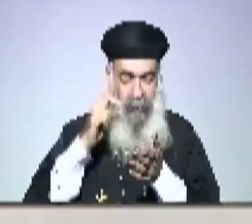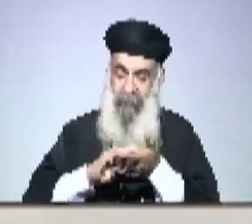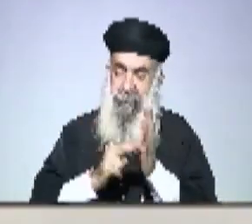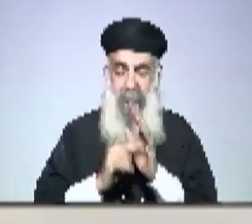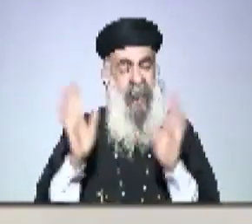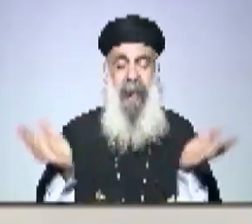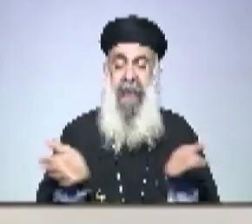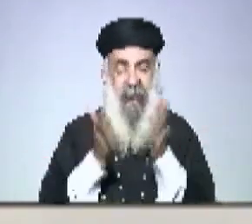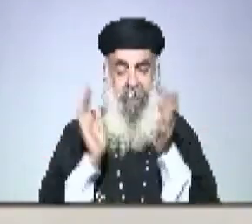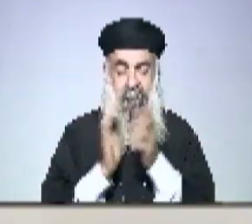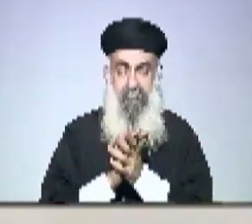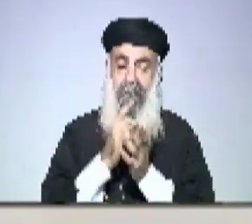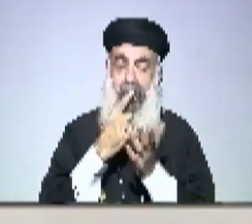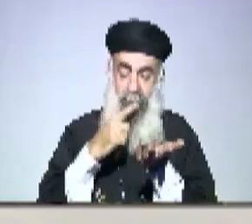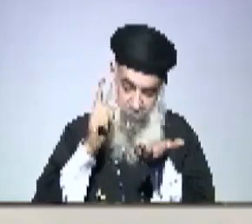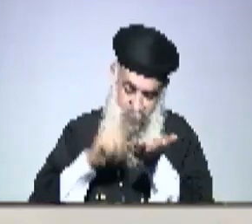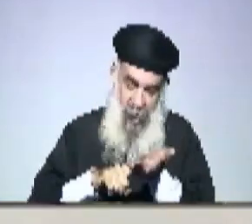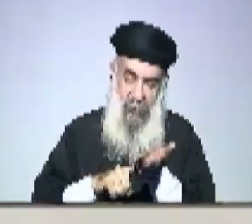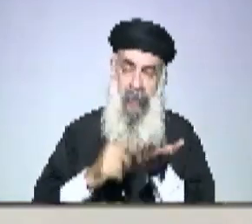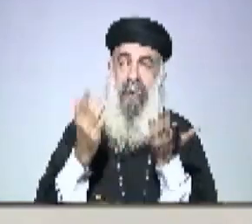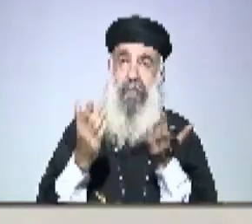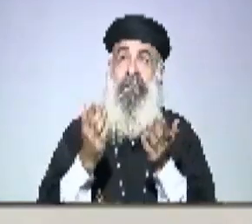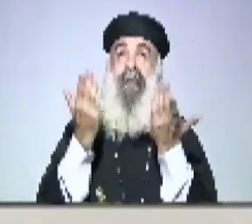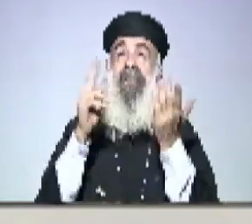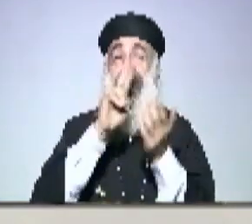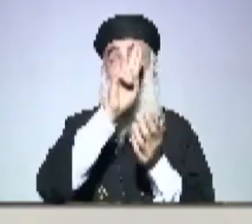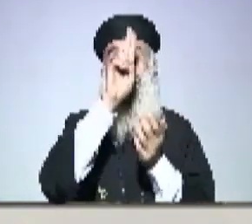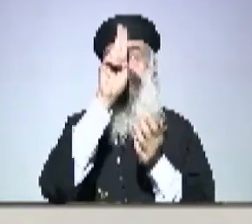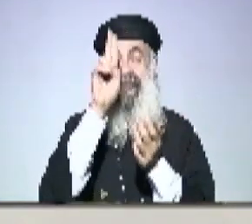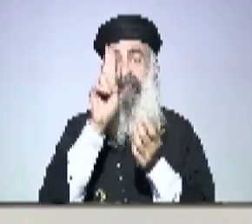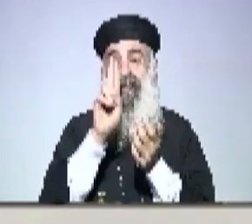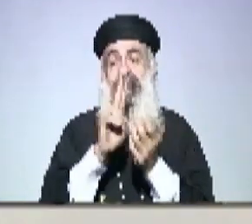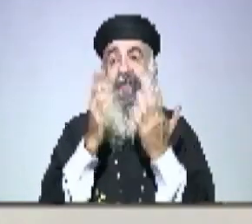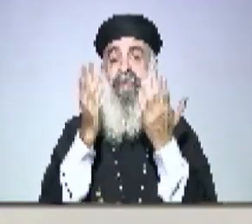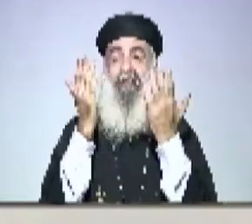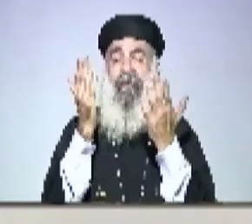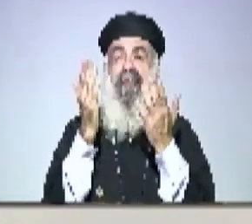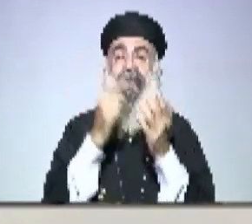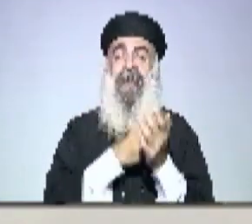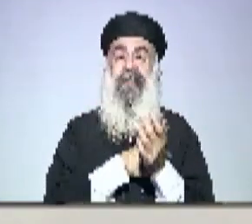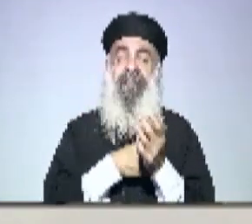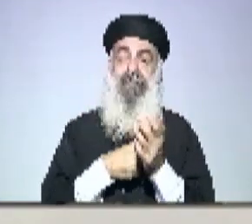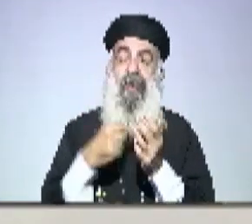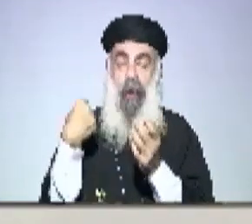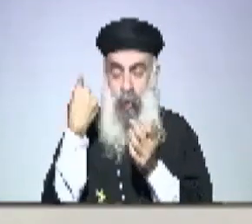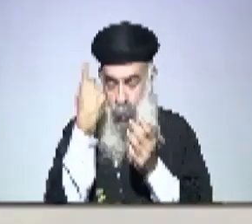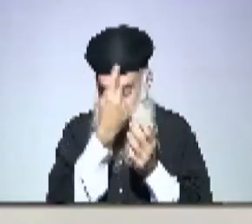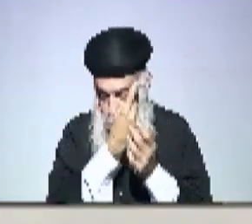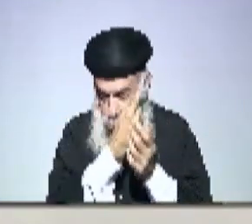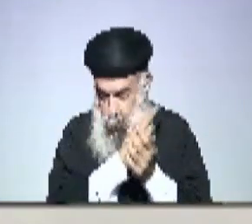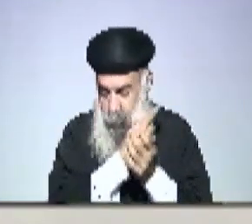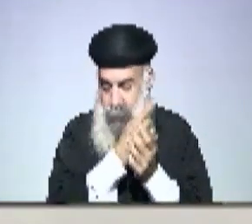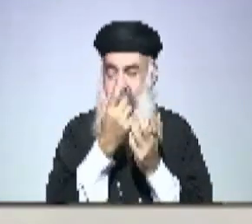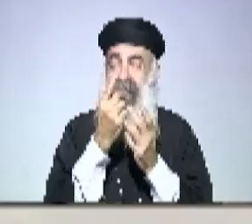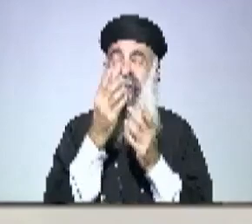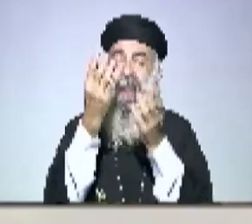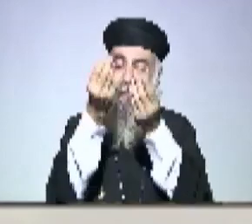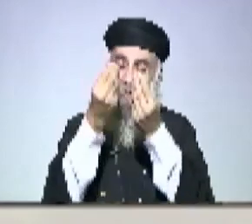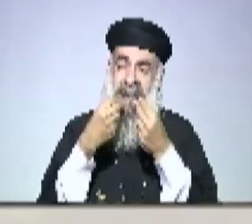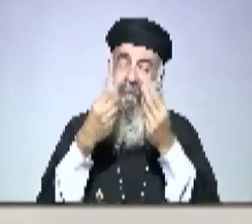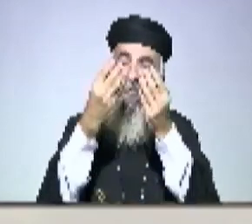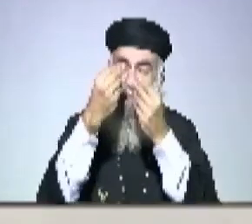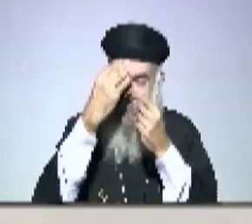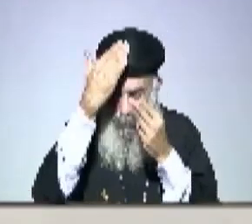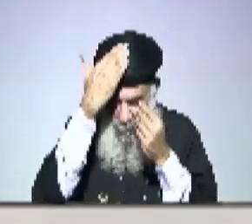شيئا حقا يا رب يسوع نحن نرجوك ونتر اسمك القدوس نترجى عطائك الالهي